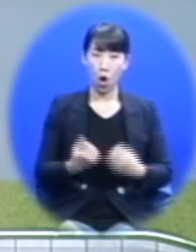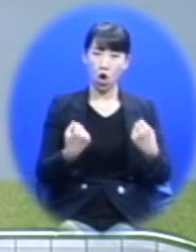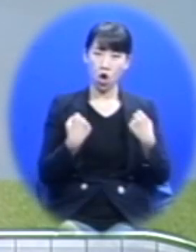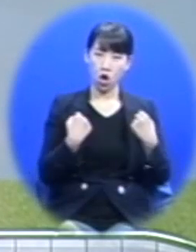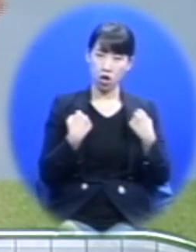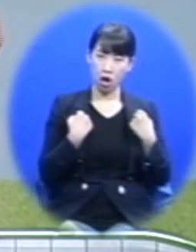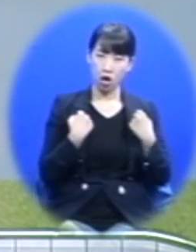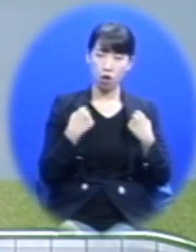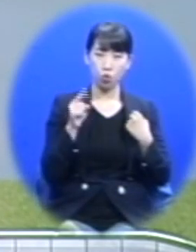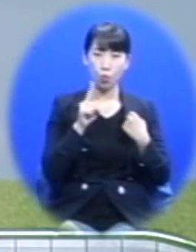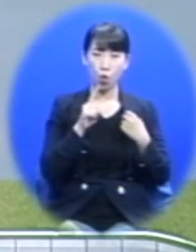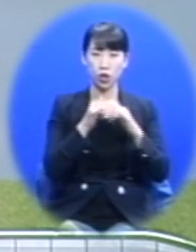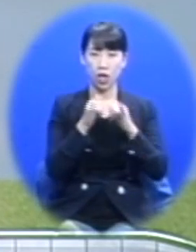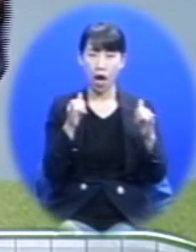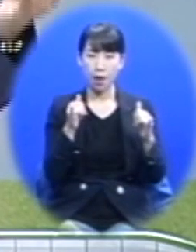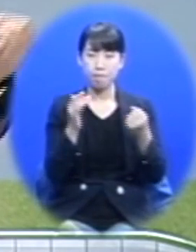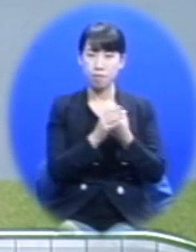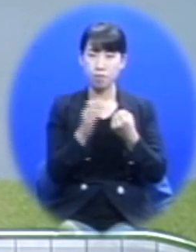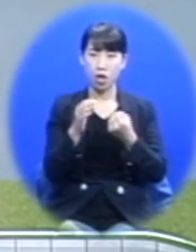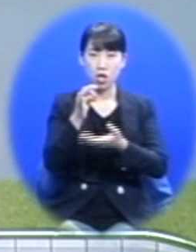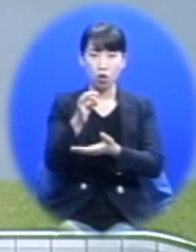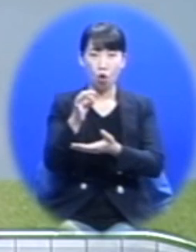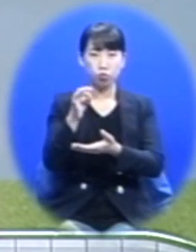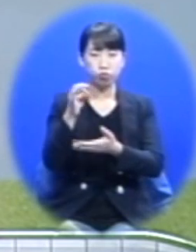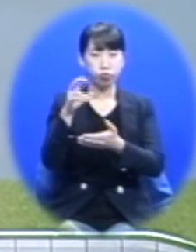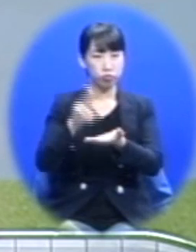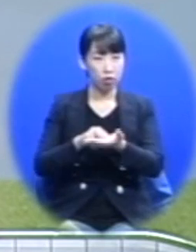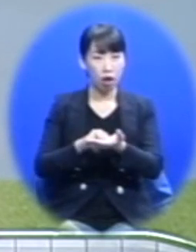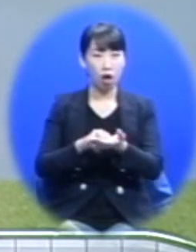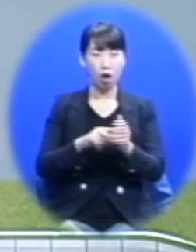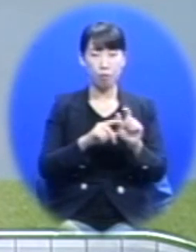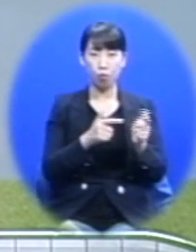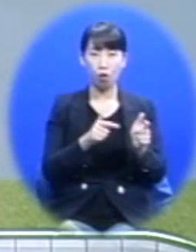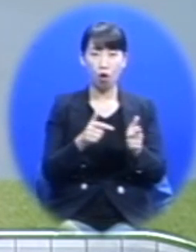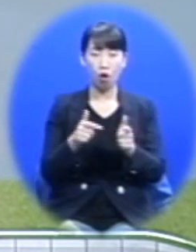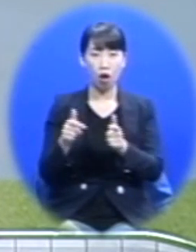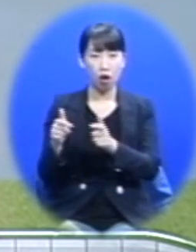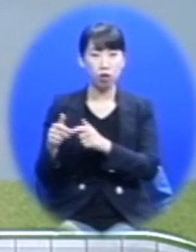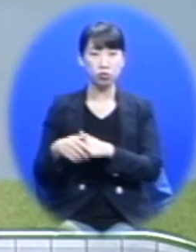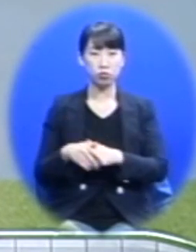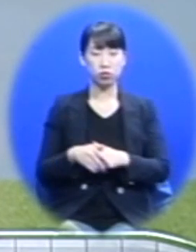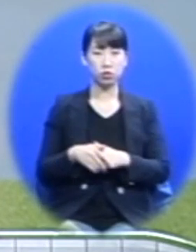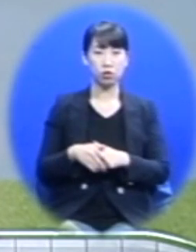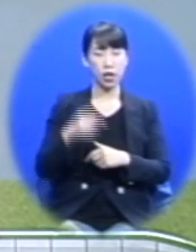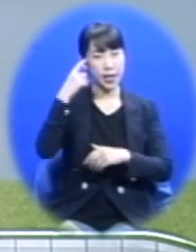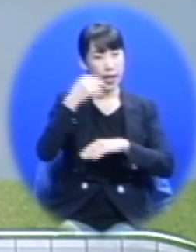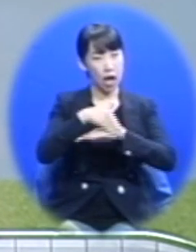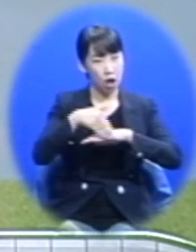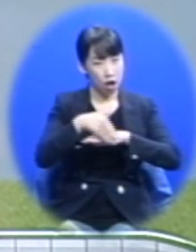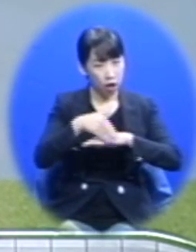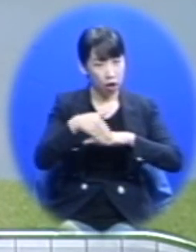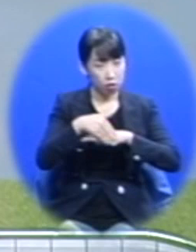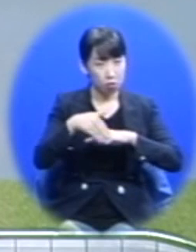때문에 또는 사람으로 인해서 또는 재정적인 문제 때문에 또는 여러분들이 정말 꿈꾸고 계획했던 어떤